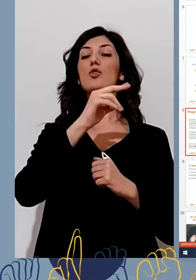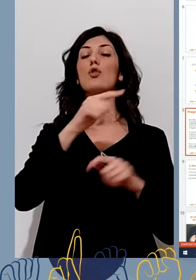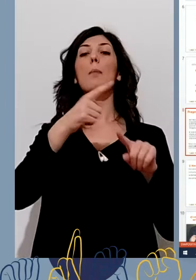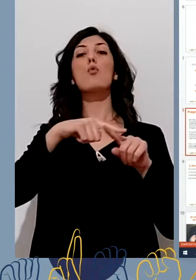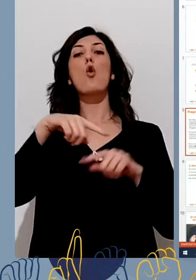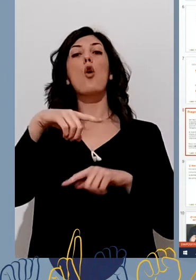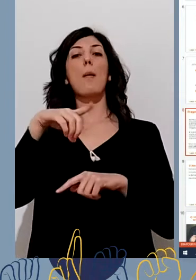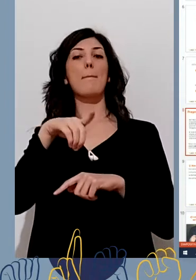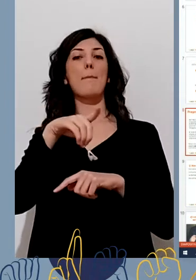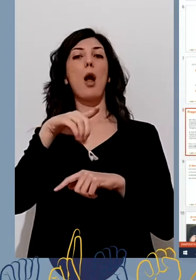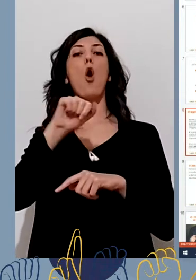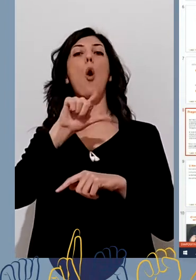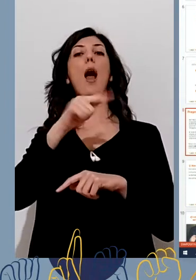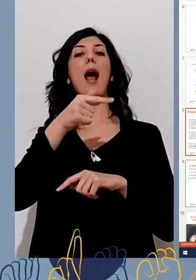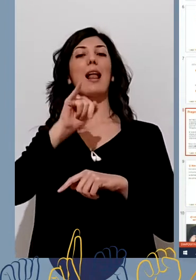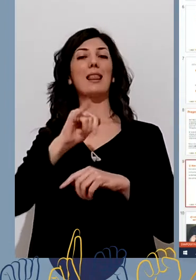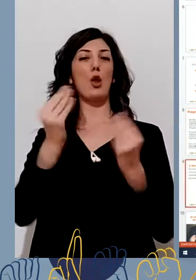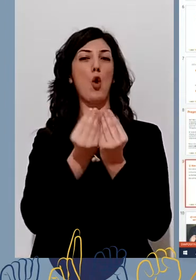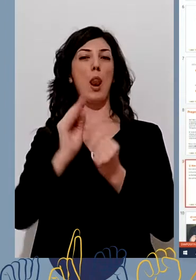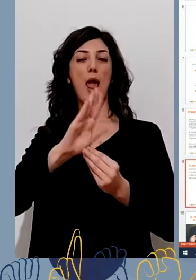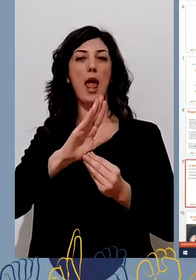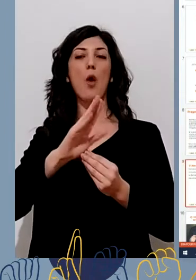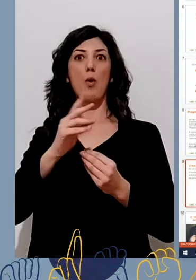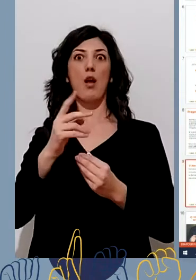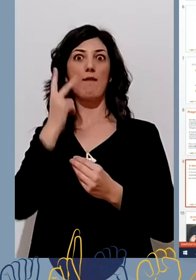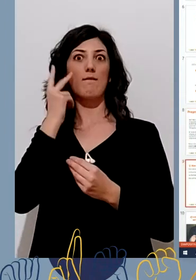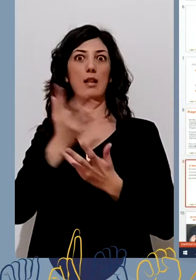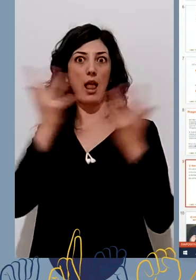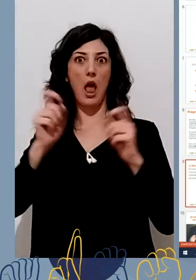seguenti. Prego, possiamo andare avanti con le slide?